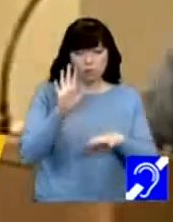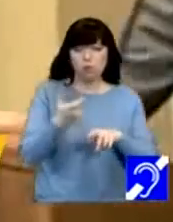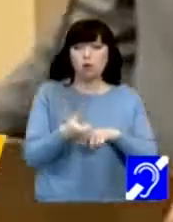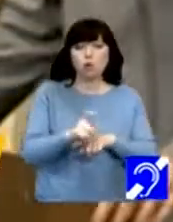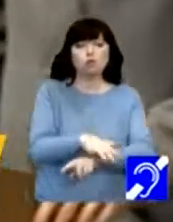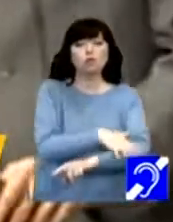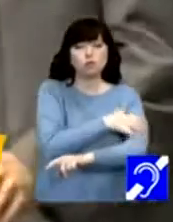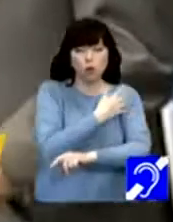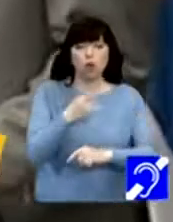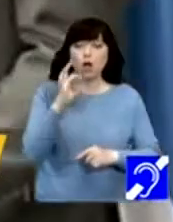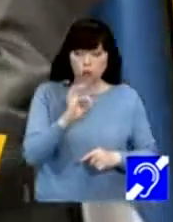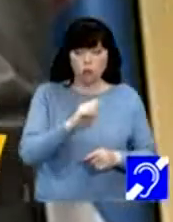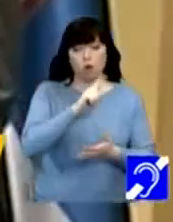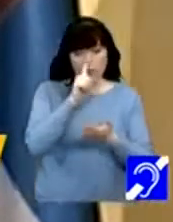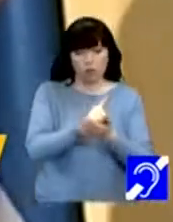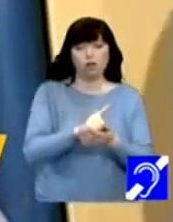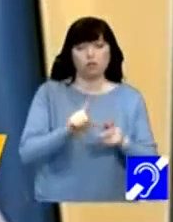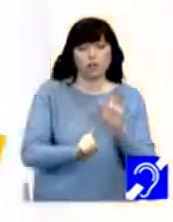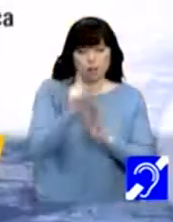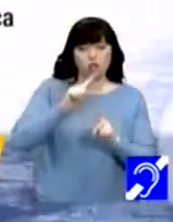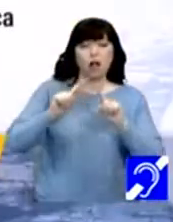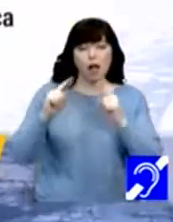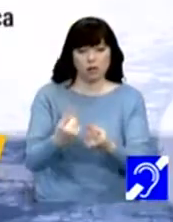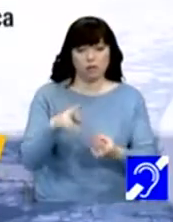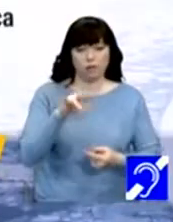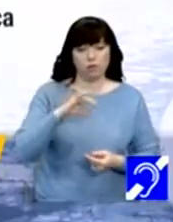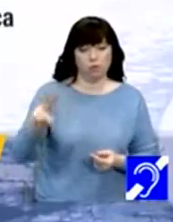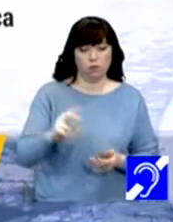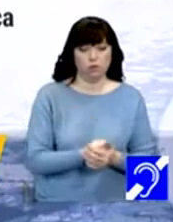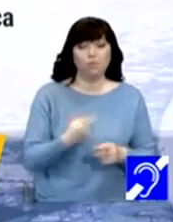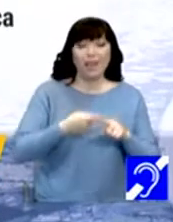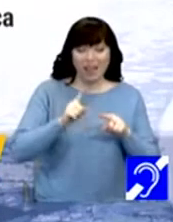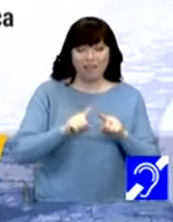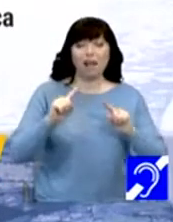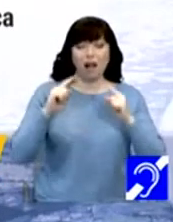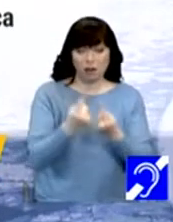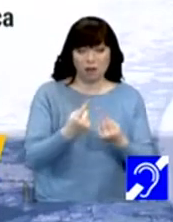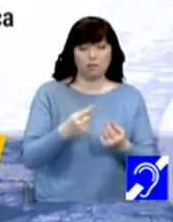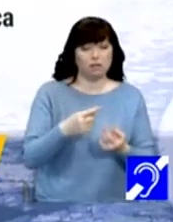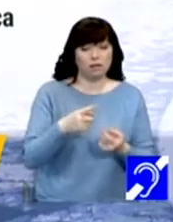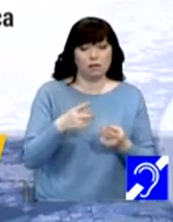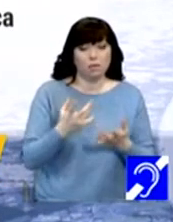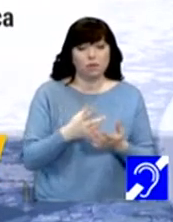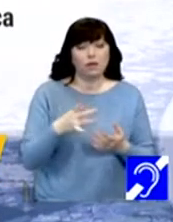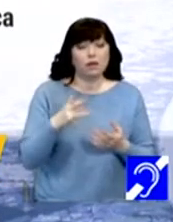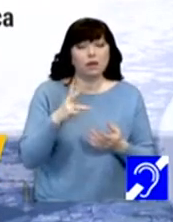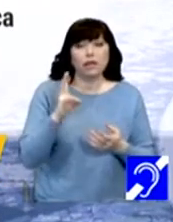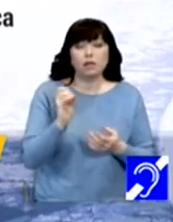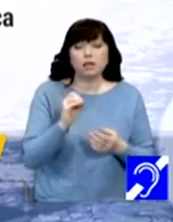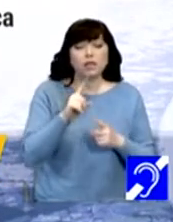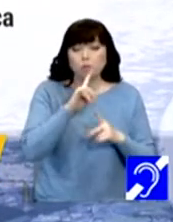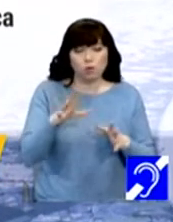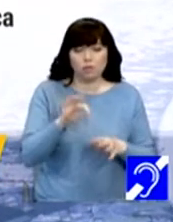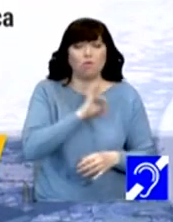aceasta trebuie să ducă la un mandat de arestare a lui Putin. Un mandat de arestare nu va avea efect cât timp Putin rămâne în